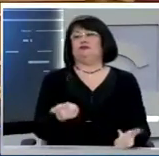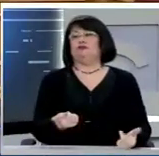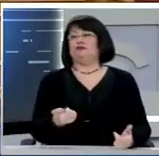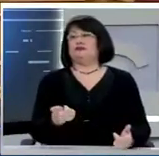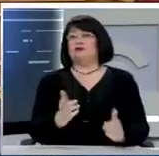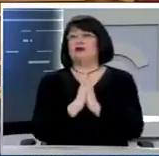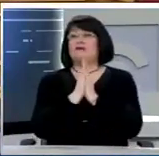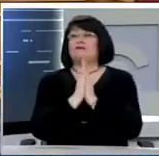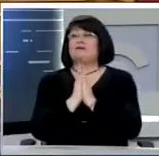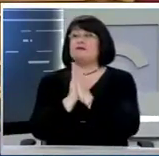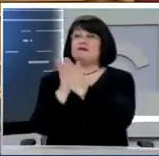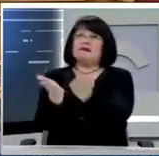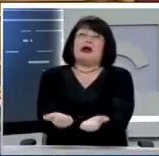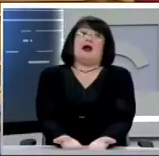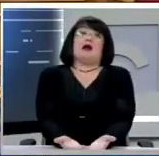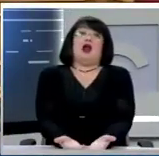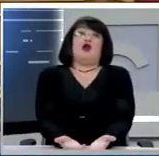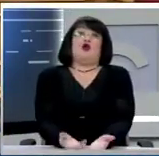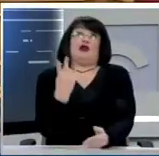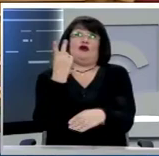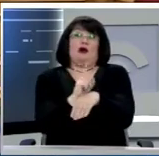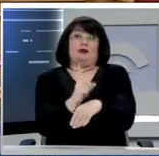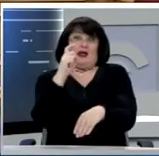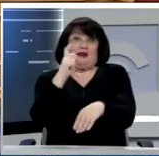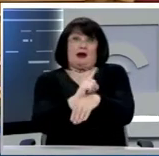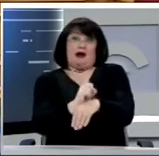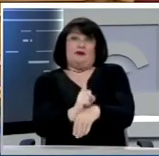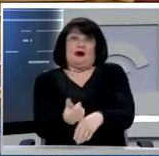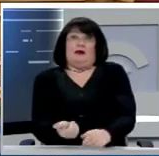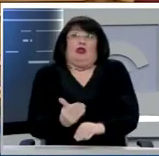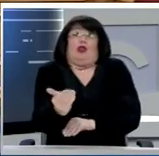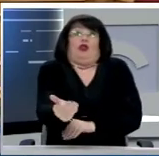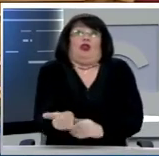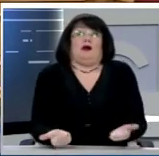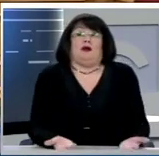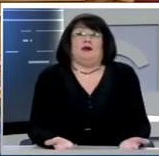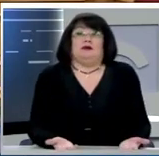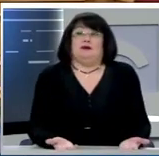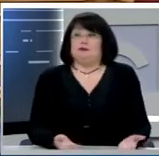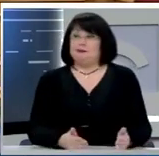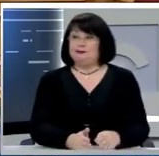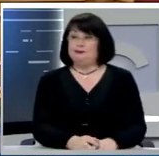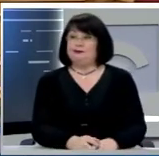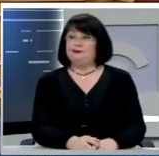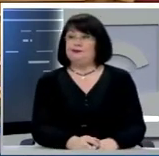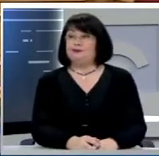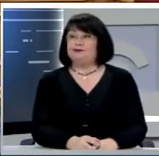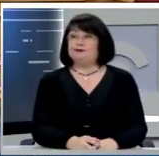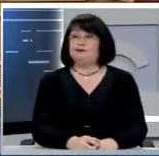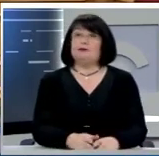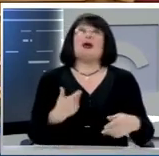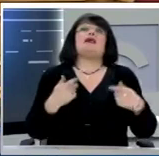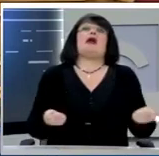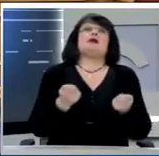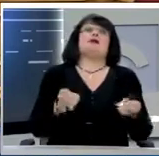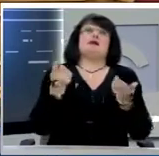κύριε Πολάκη, σας παρακαλώ πολύ. Μα τι δύο λεφτά, είναι 10 λεπτά. Λεπτά. Φαίνεται έχετε λοιπόν πεντακάθαρα ότι εδώ δεν θα τρελαθούμε. Δεν γίνεται αυτή η δουλειά.